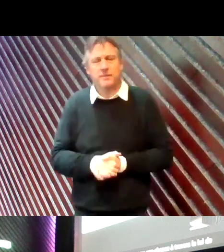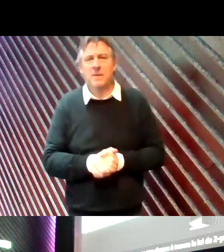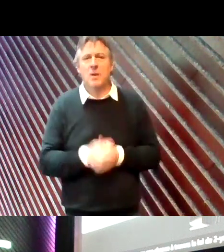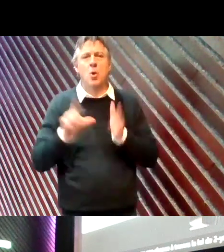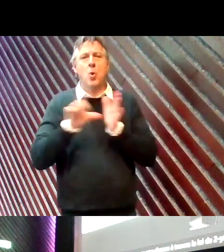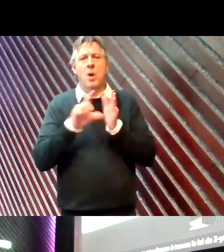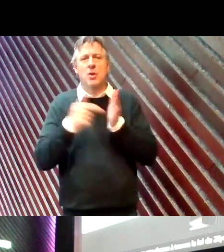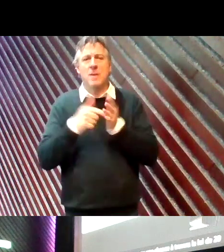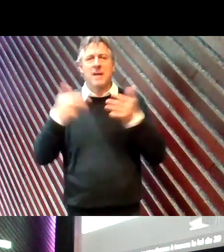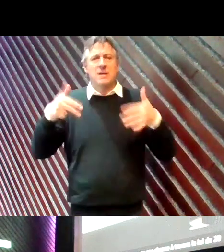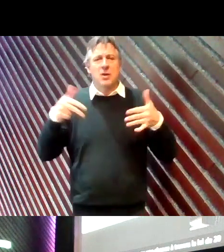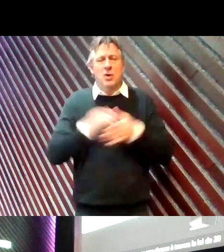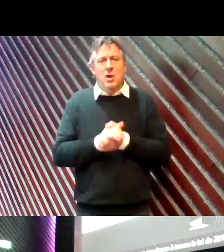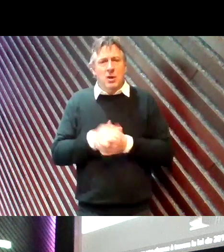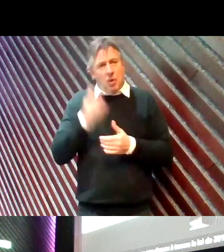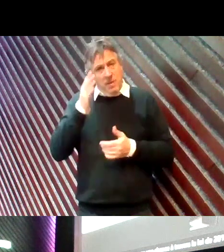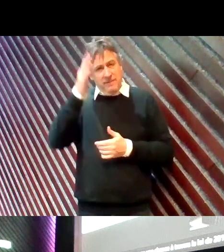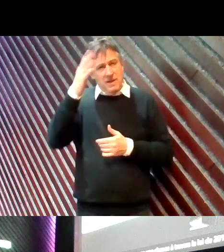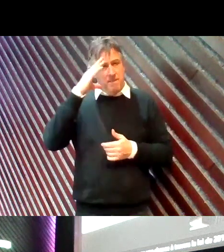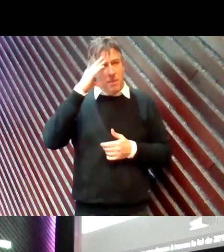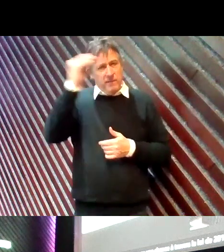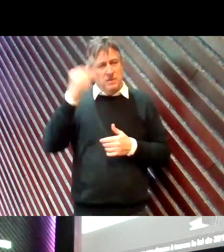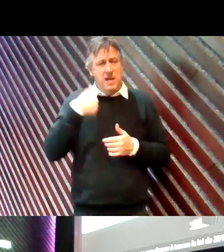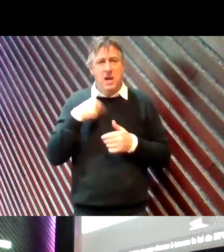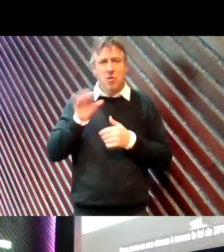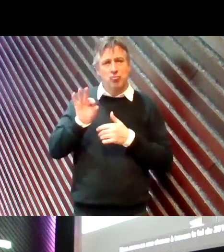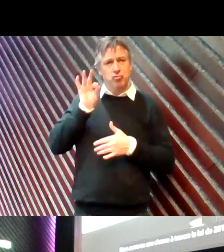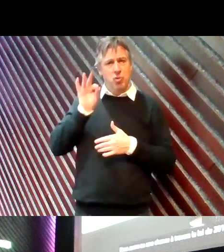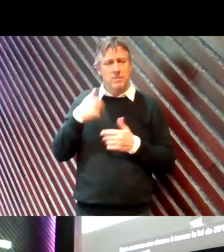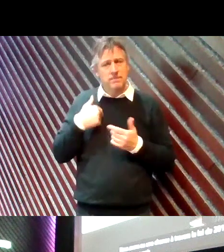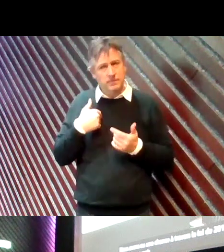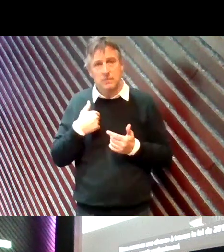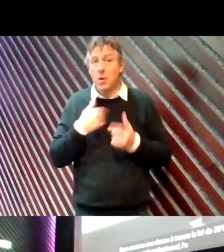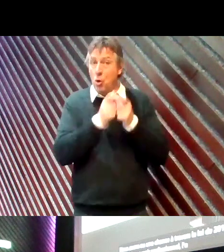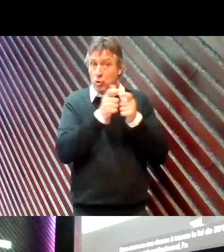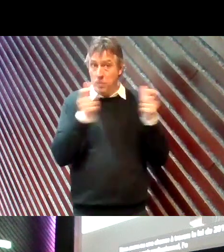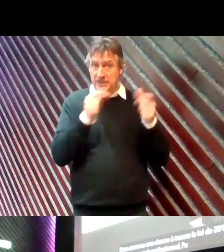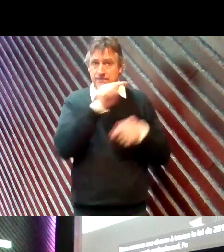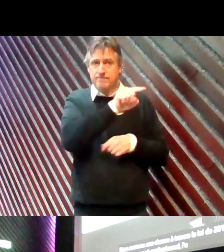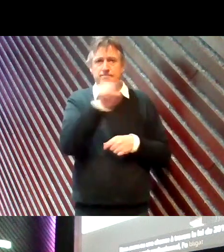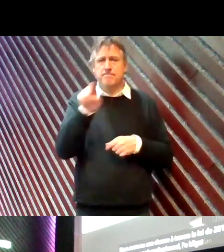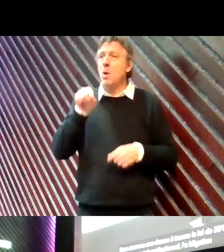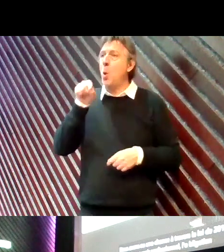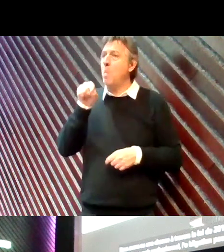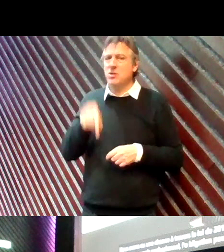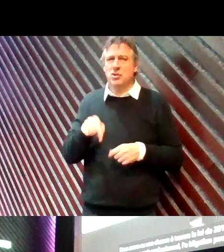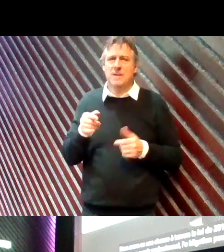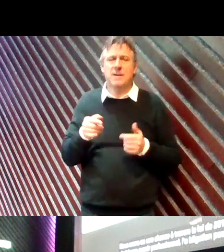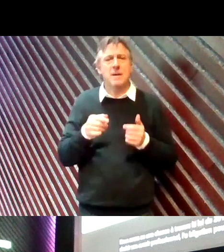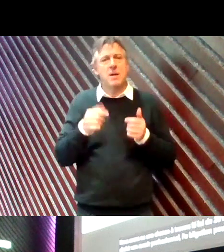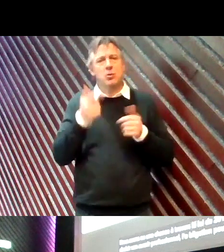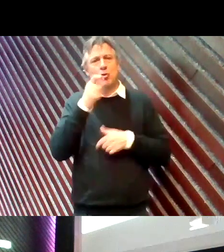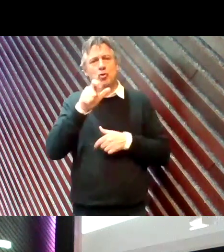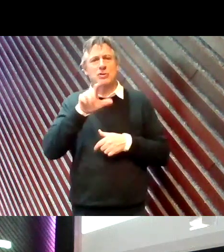dans la loi à choisir son arrière professionnel l'obligation pour les entreprises qui ont 250 équivalents